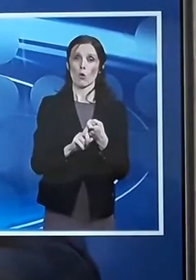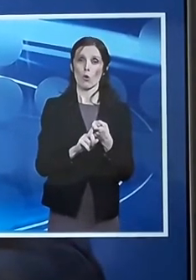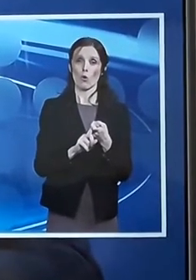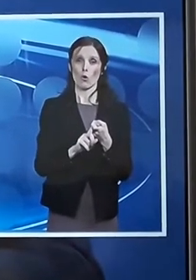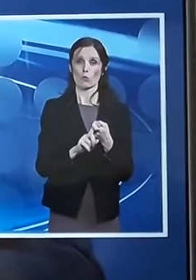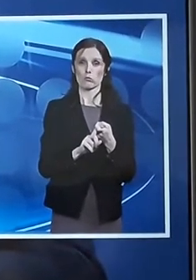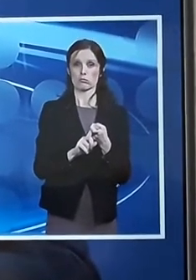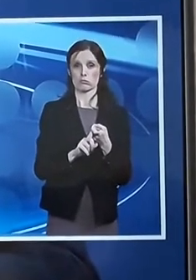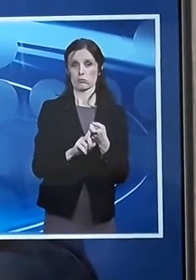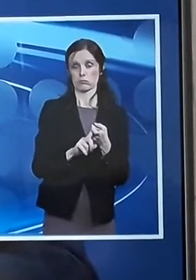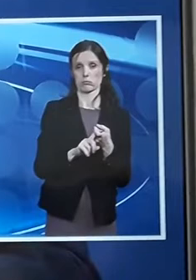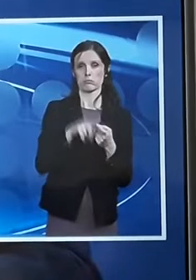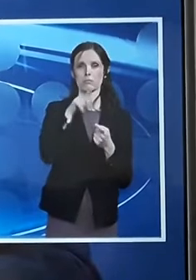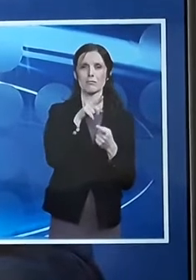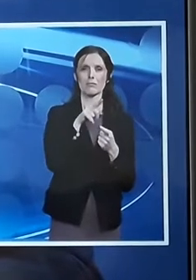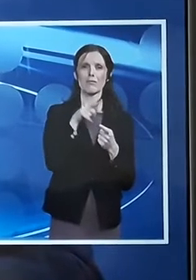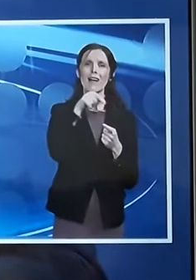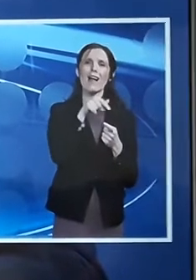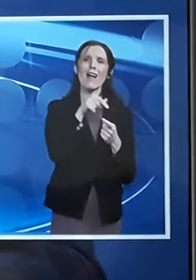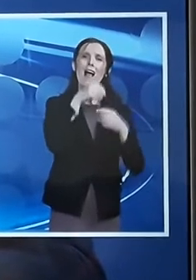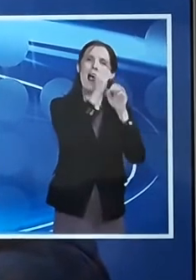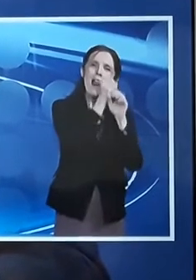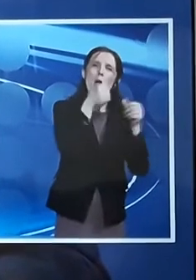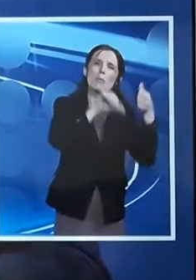virusologije, to jest virusoloških laboratorija koje su uključene,